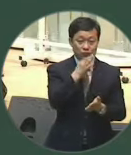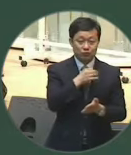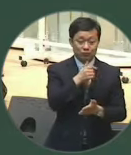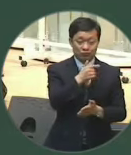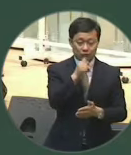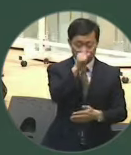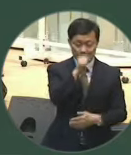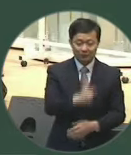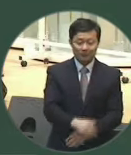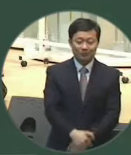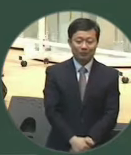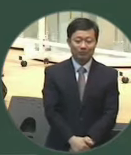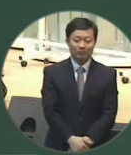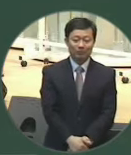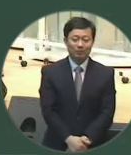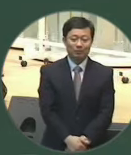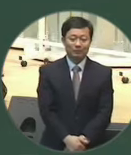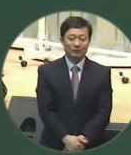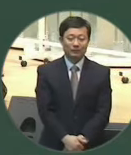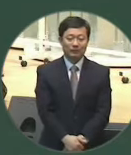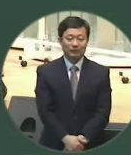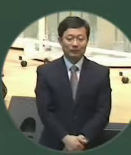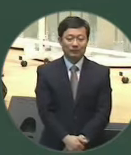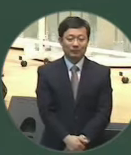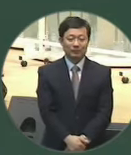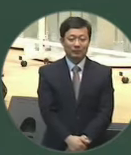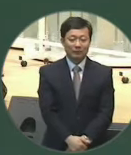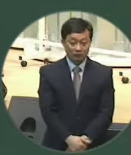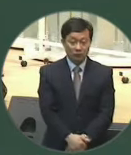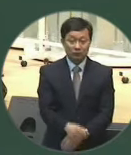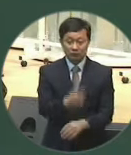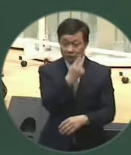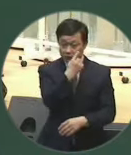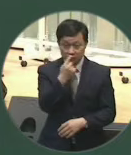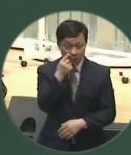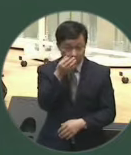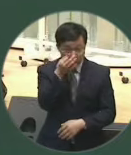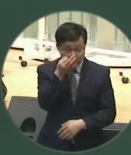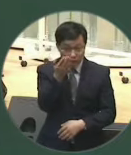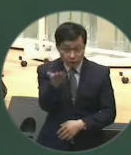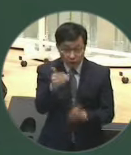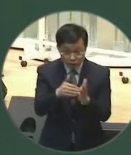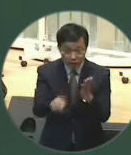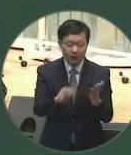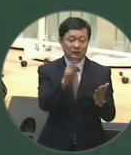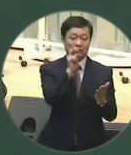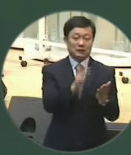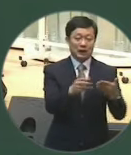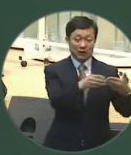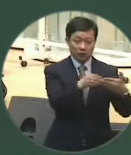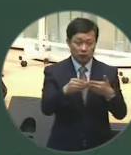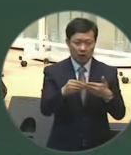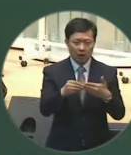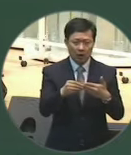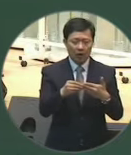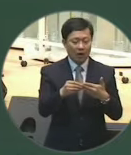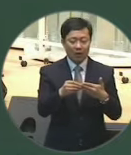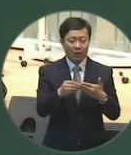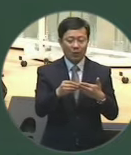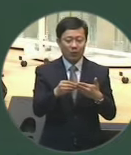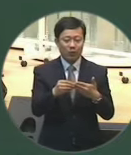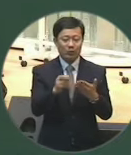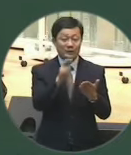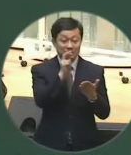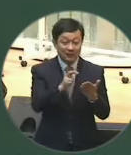maybe showed a very low quality video. 그리고 찬송 불러봅니다. And then we praised God. 완전히 달라집니다. And things